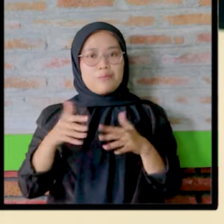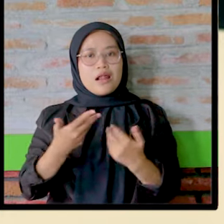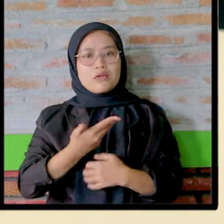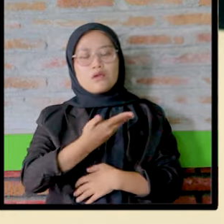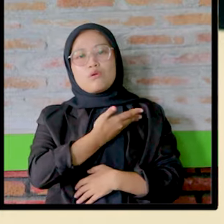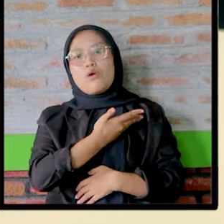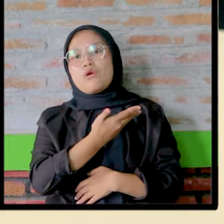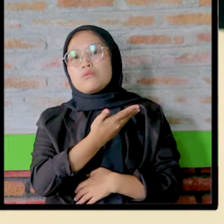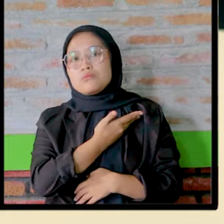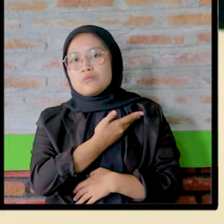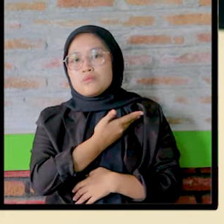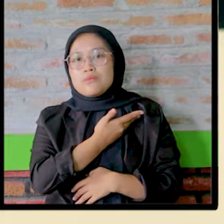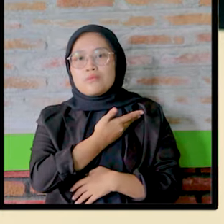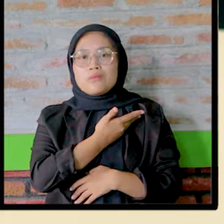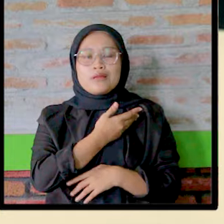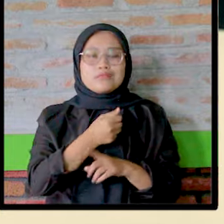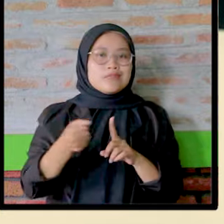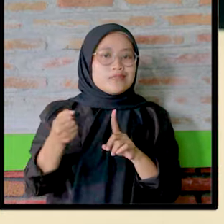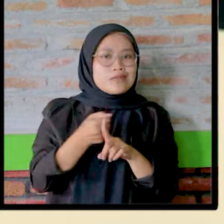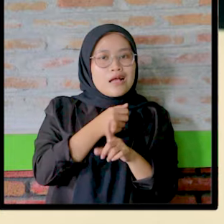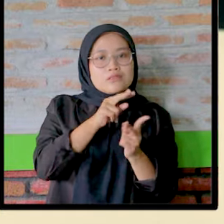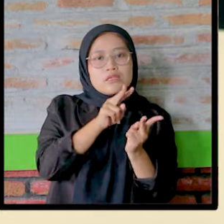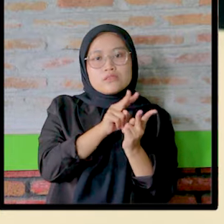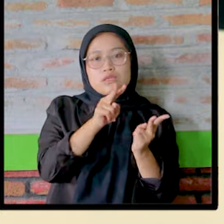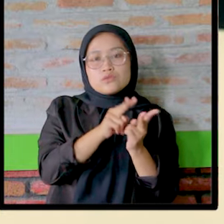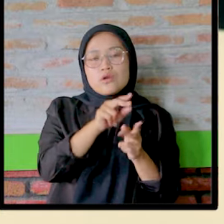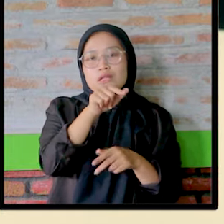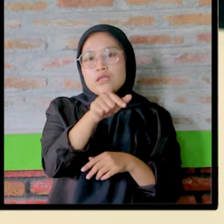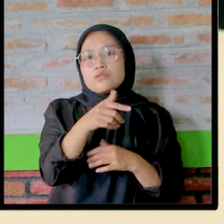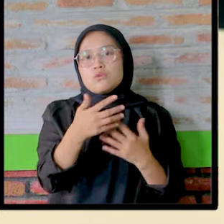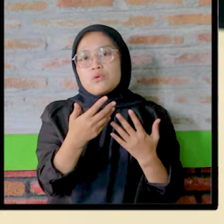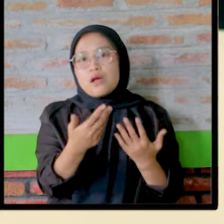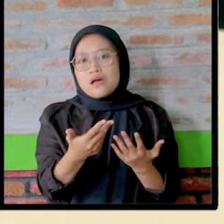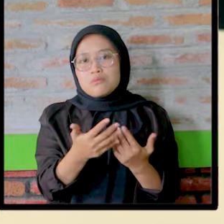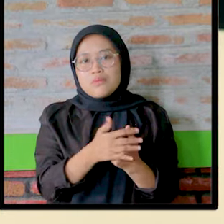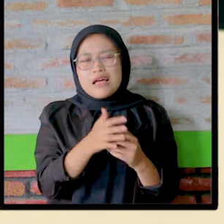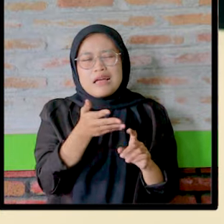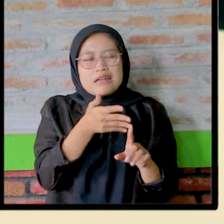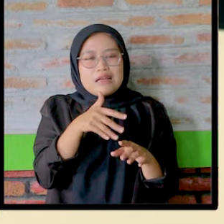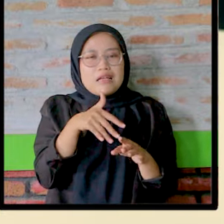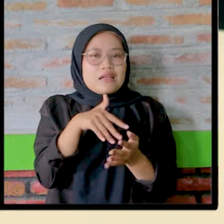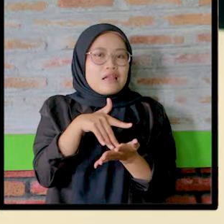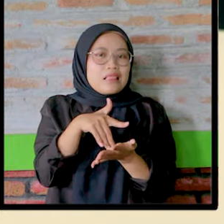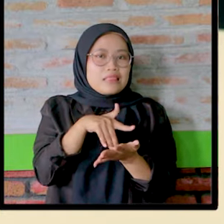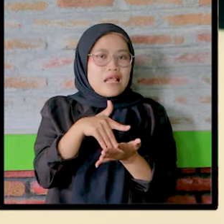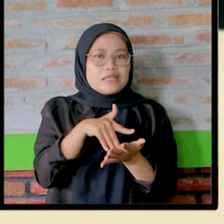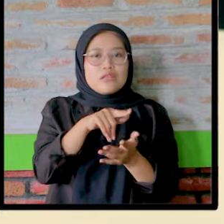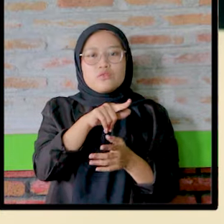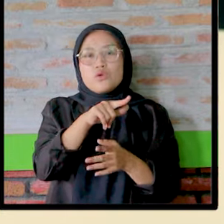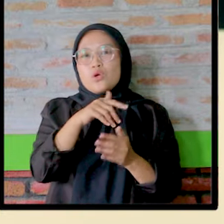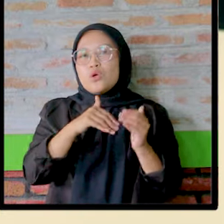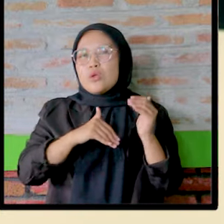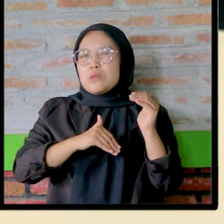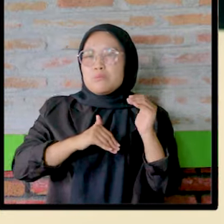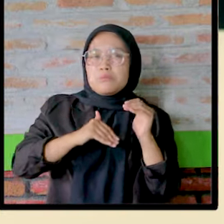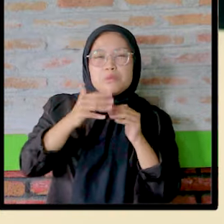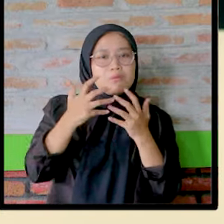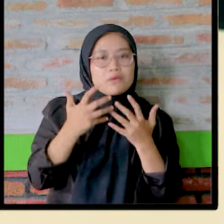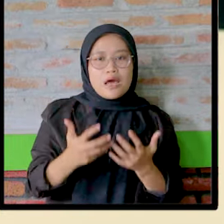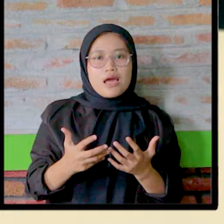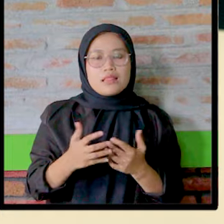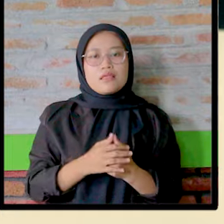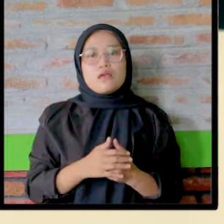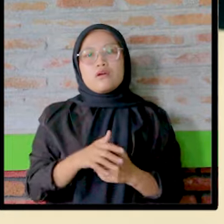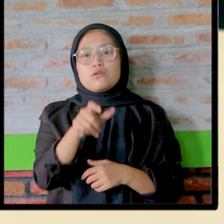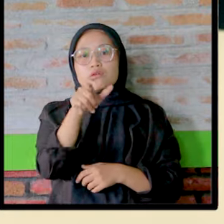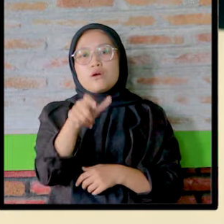kekerasan seksual annya itu 10 kali lipat kalau orang biasa perempuan biasa itu kerentanannya